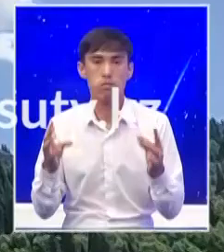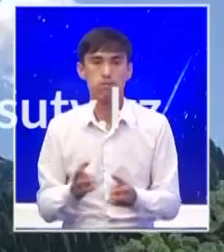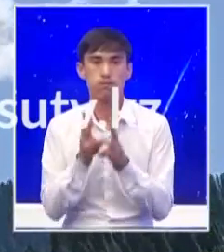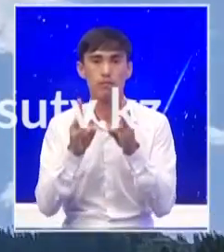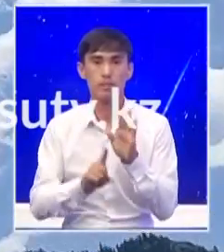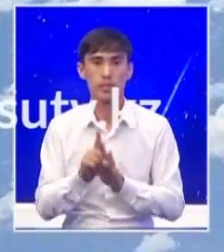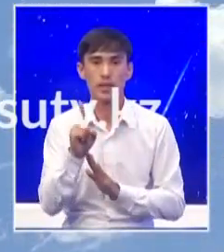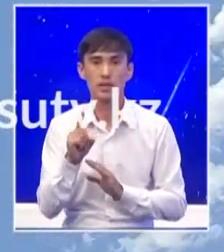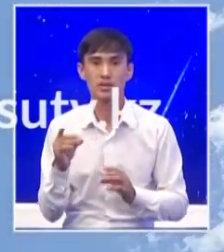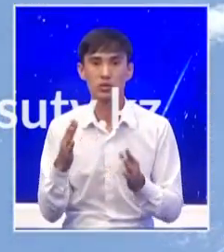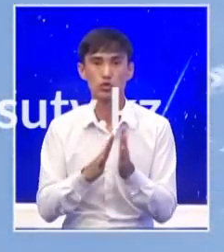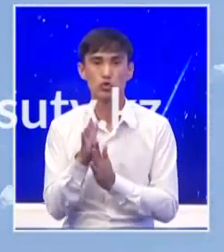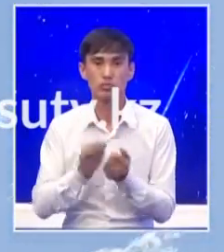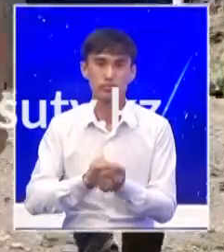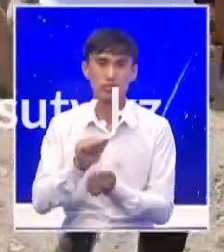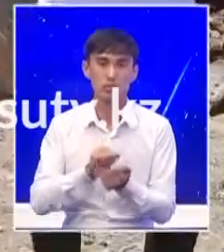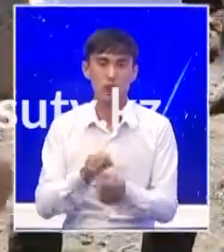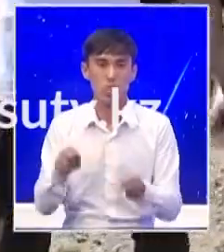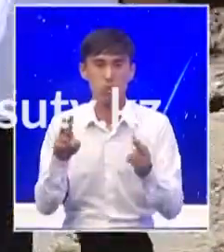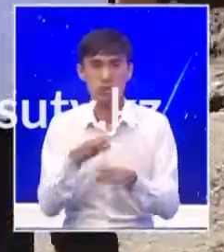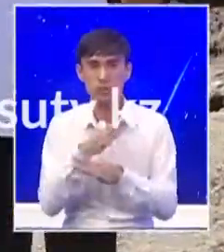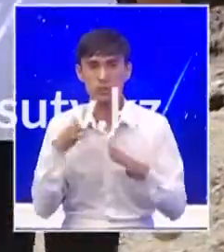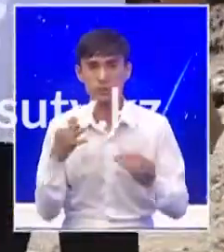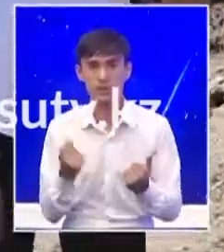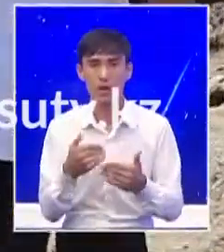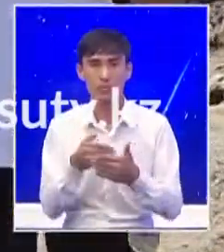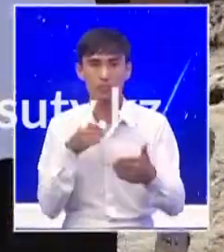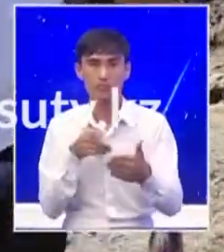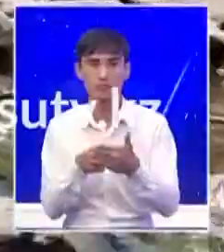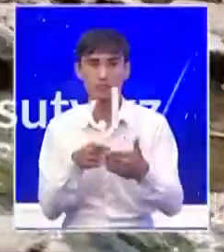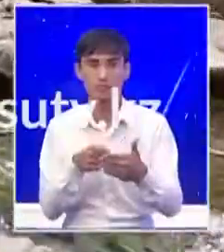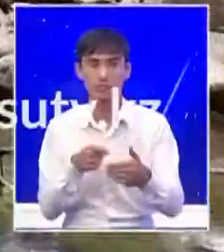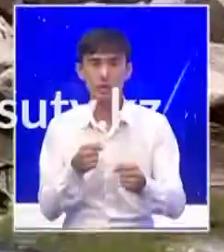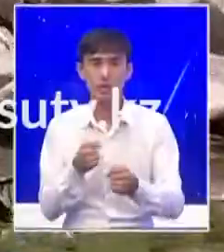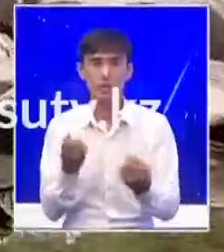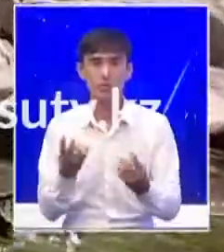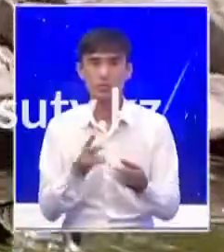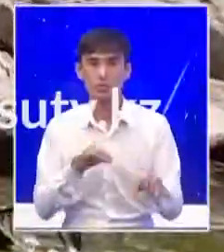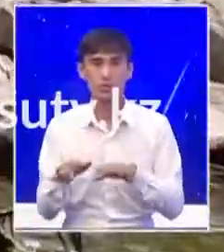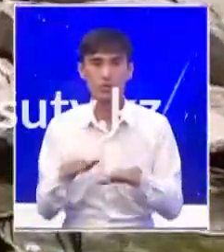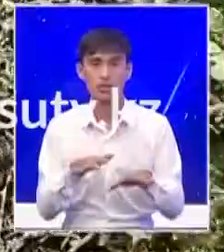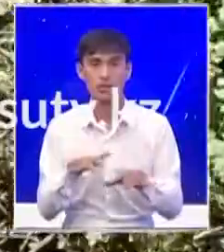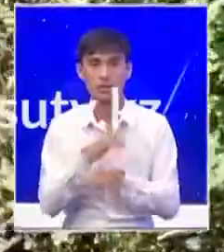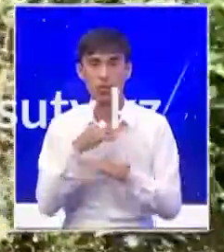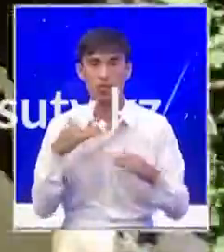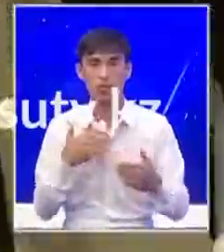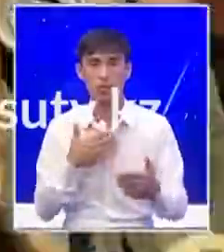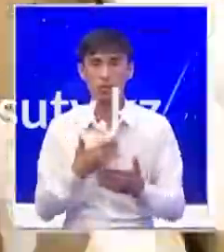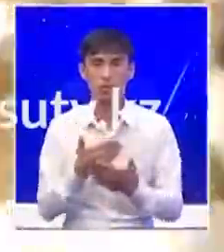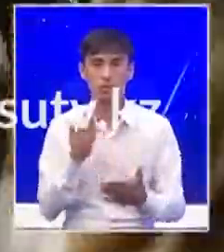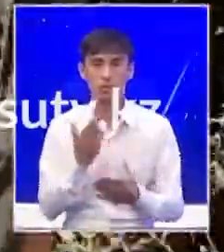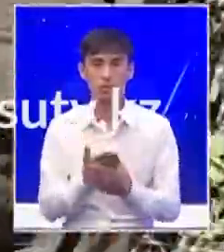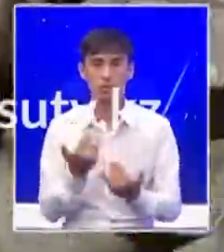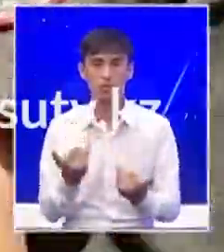шөпте тез жанат, өрт қауіптілік деңгейі жоғарылайды. Қауіптің алдын алу үшін төтеншеліктер осы мезгілде профилактикалық шараларды көбейтті.